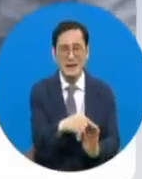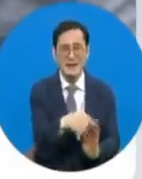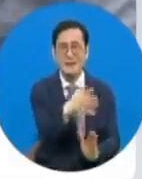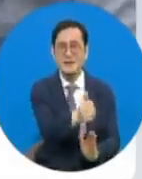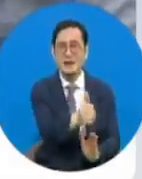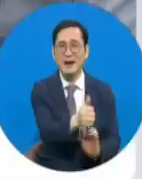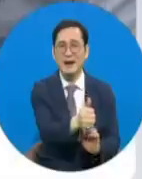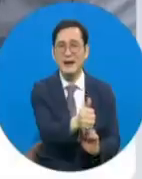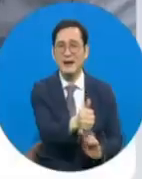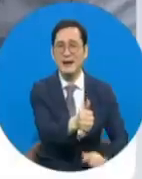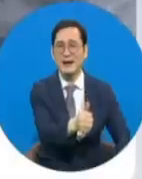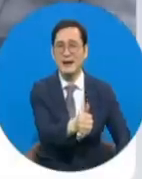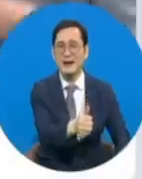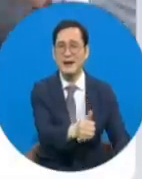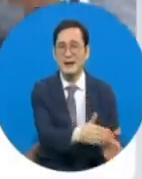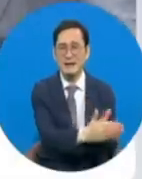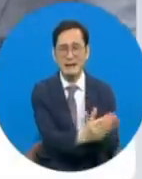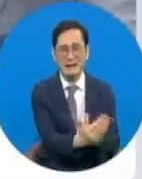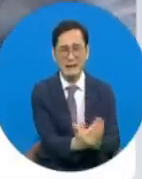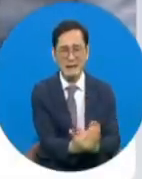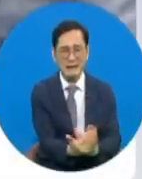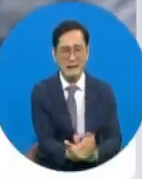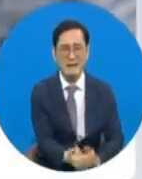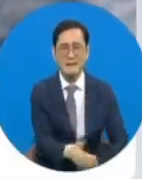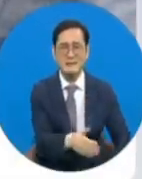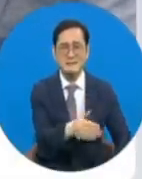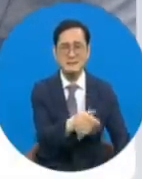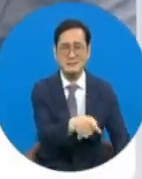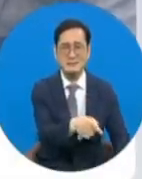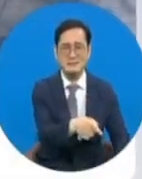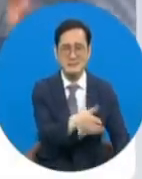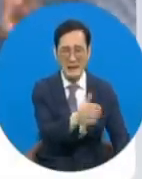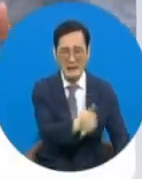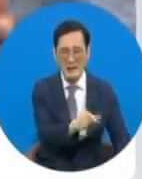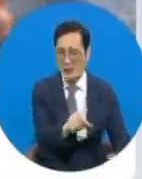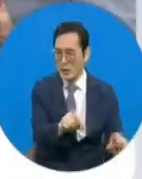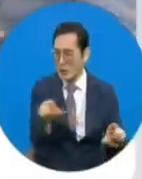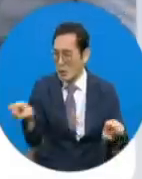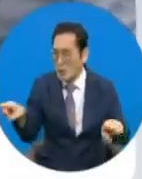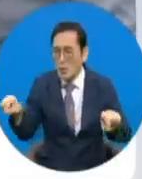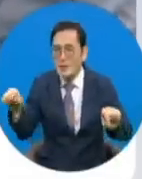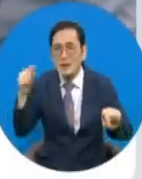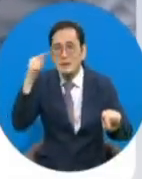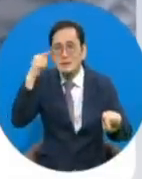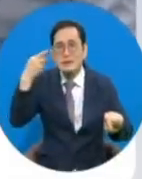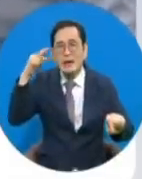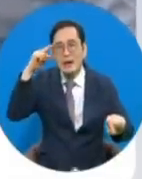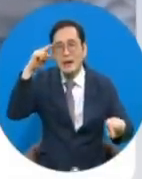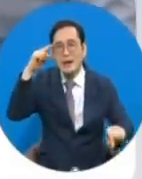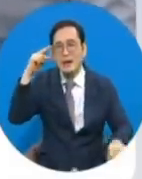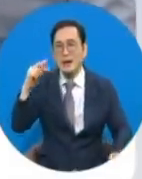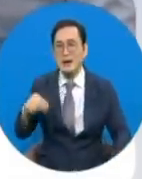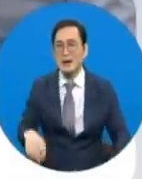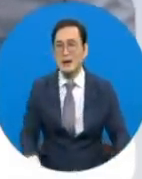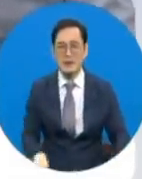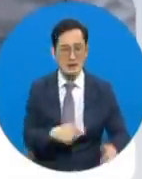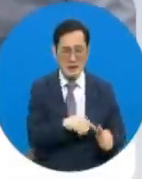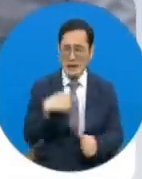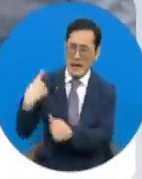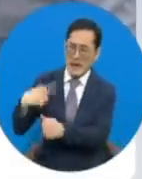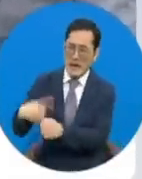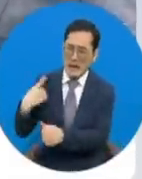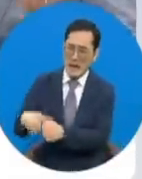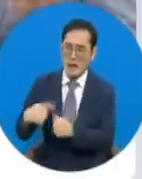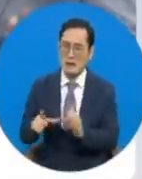함장이 계속 강하게 주장을 하니까 감정적으로 이렇게 그런 발언을 하는데 제가 그 순간 제가 세월호 선장하고